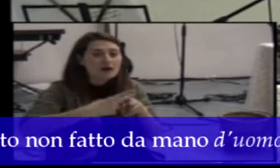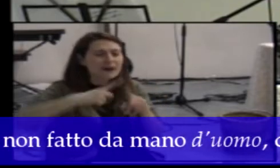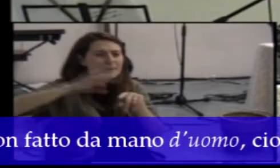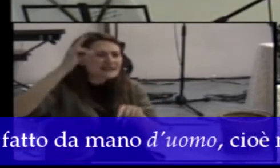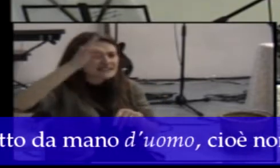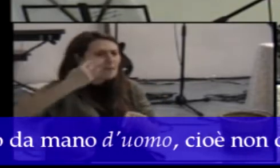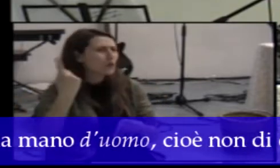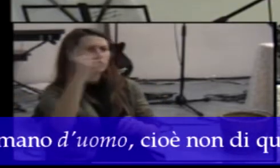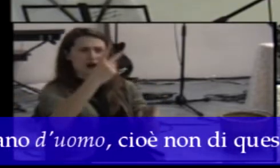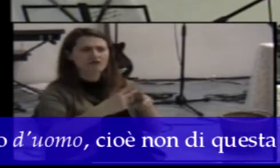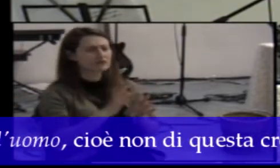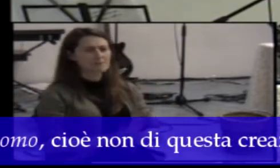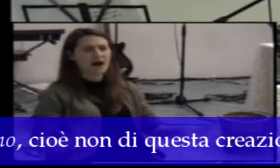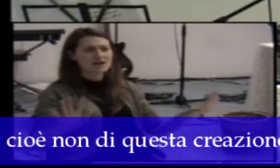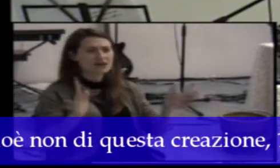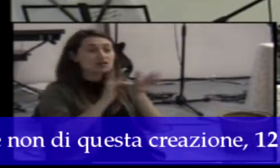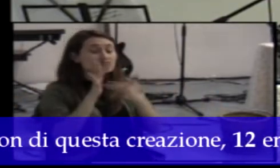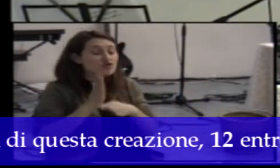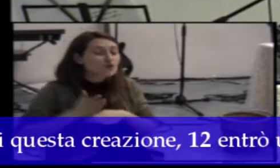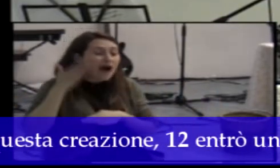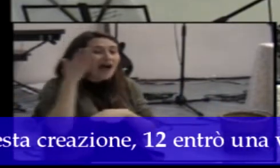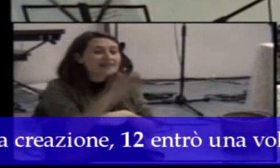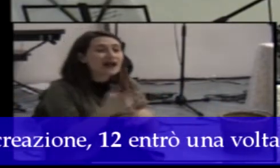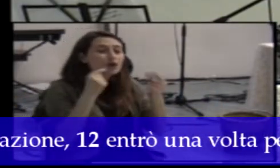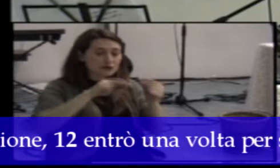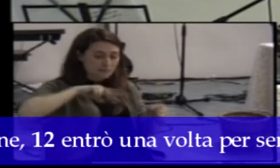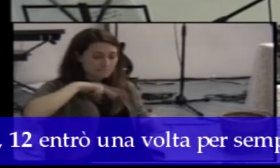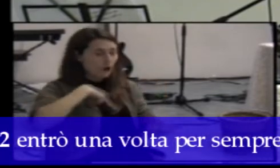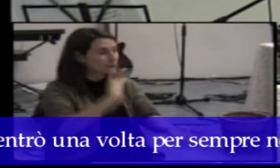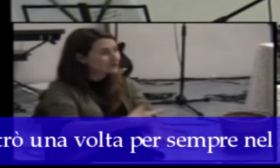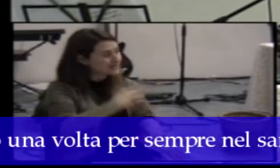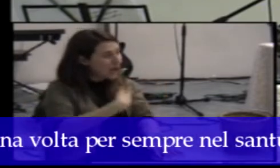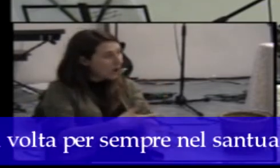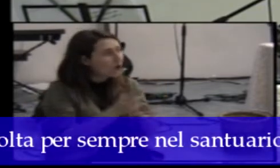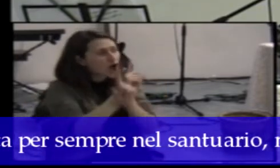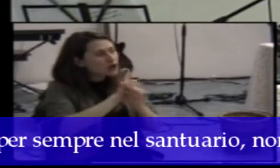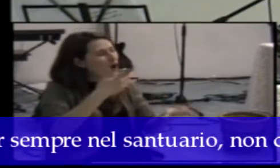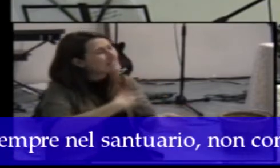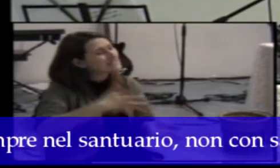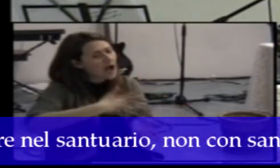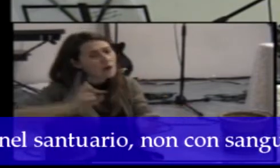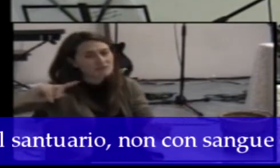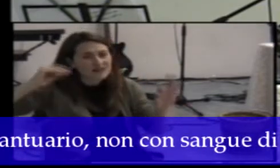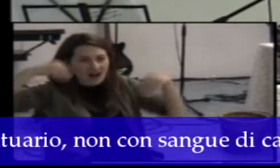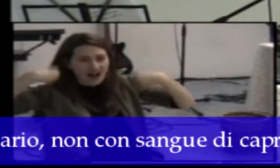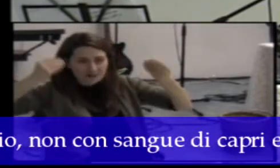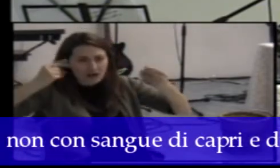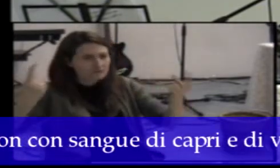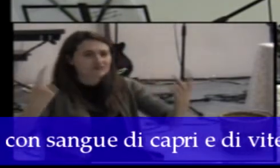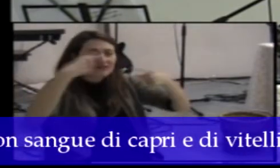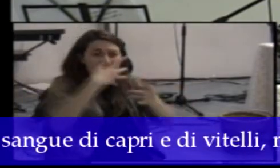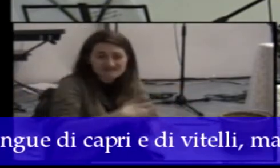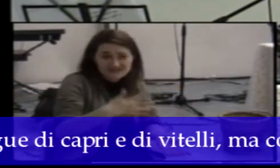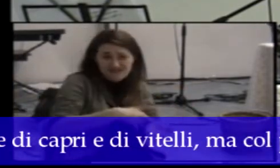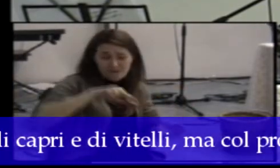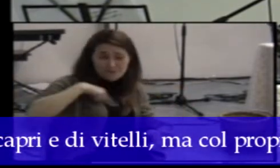non con sangue di capri e di vitelli, ma col proprio sangue, avendo acquistato una redenzione eterna. Infatti, se